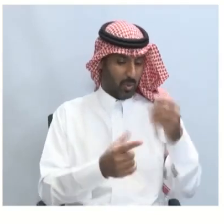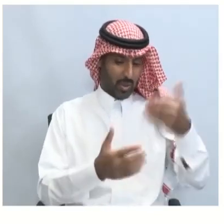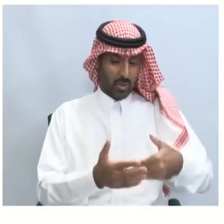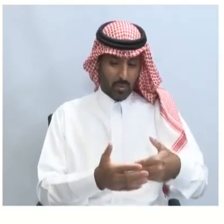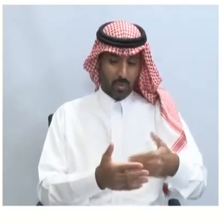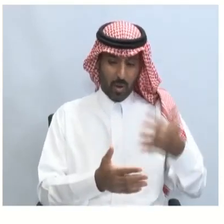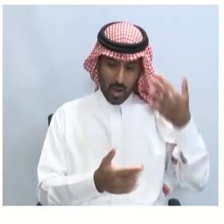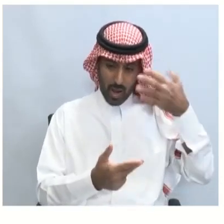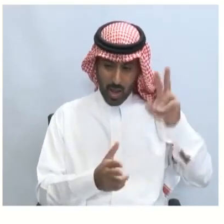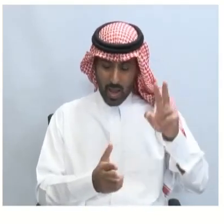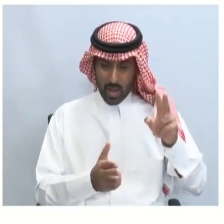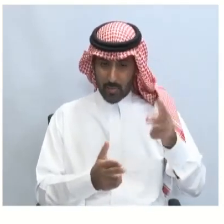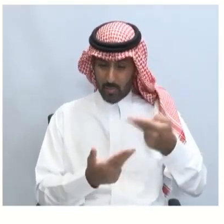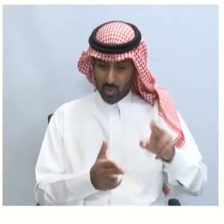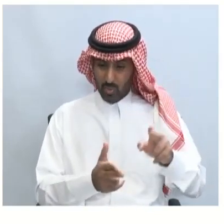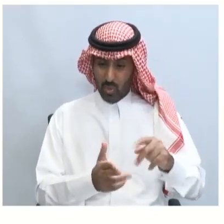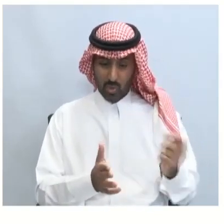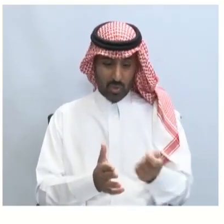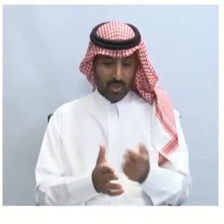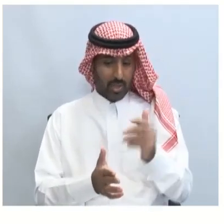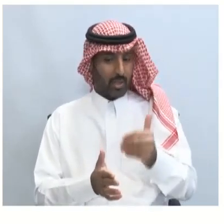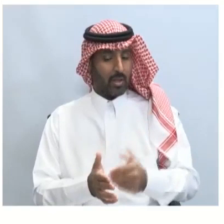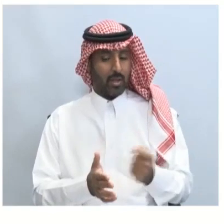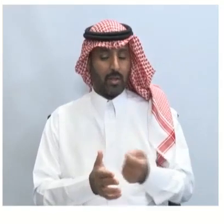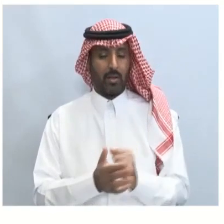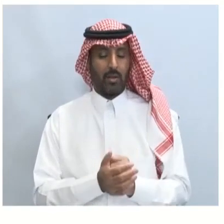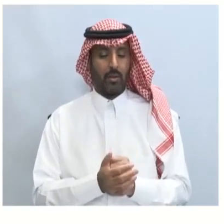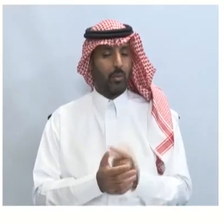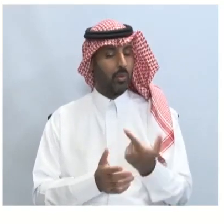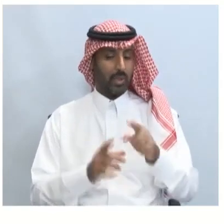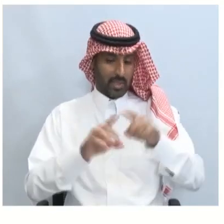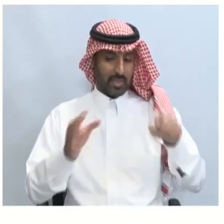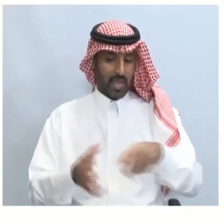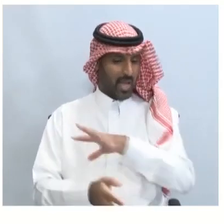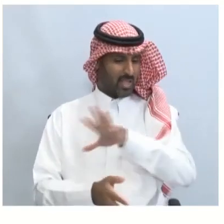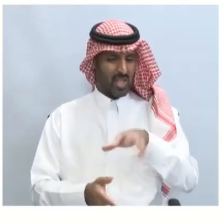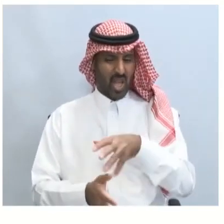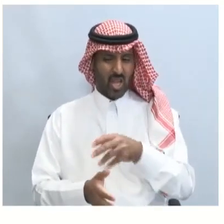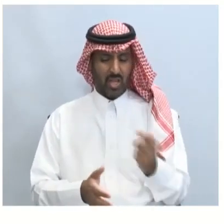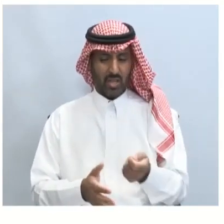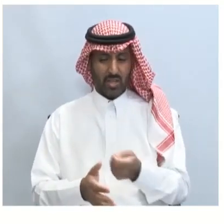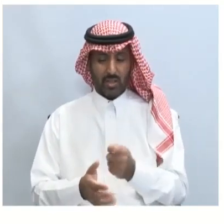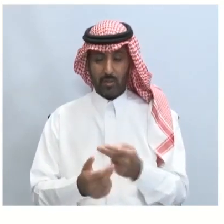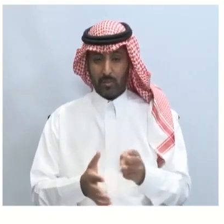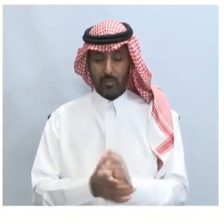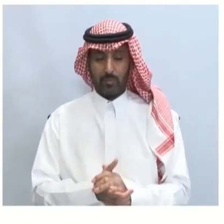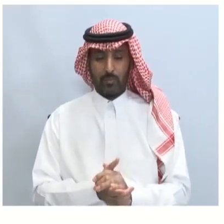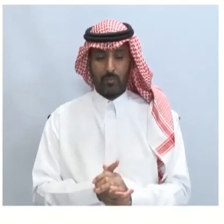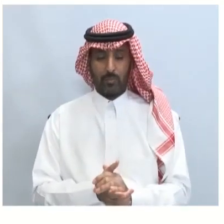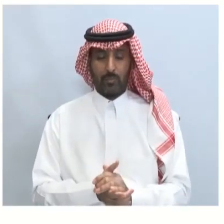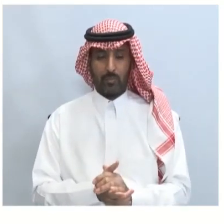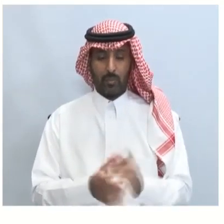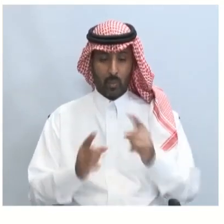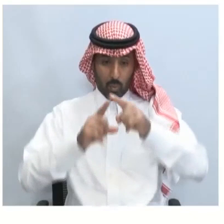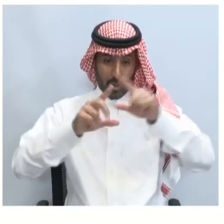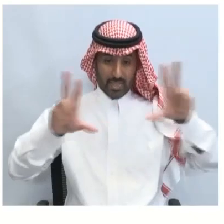الاشياء التي تمكن او يمكن الكتابه عليها ما الاشياء التي تمكن الكتابه عليها